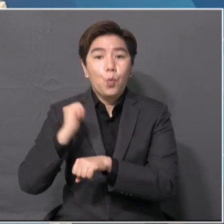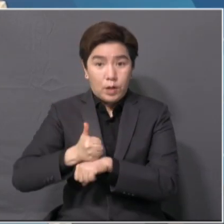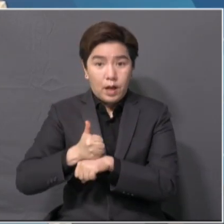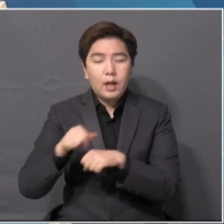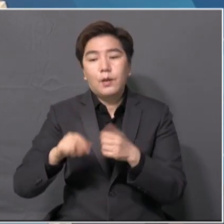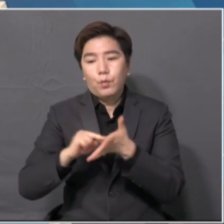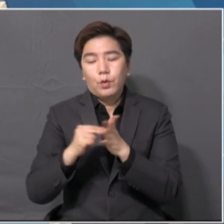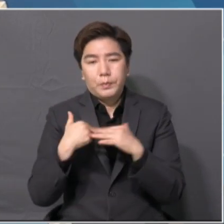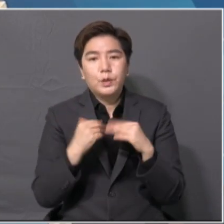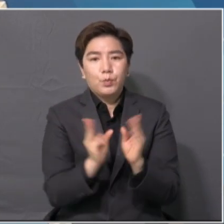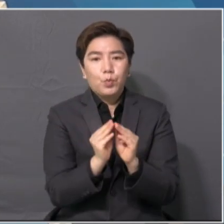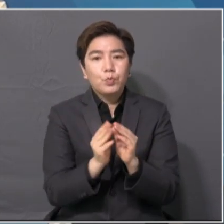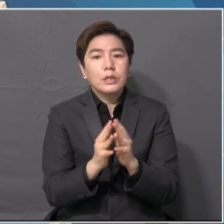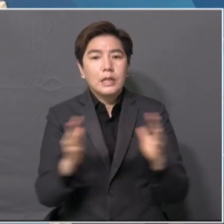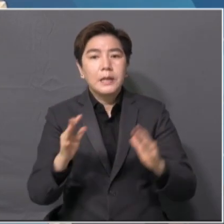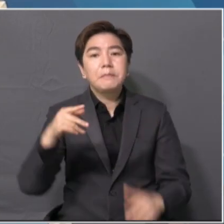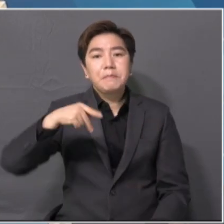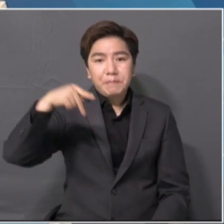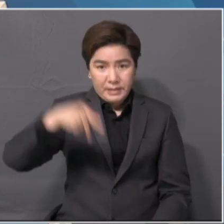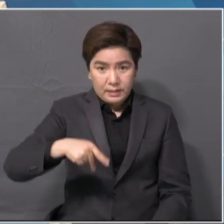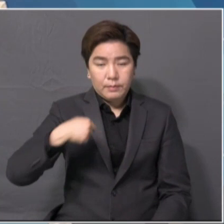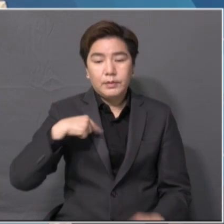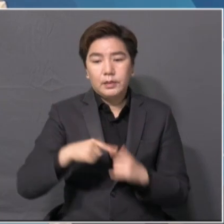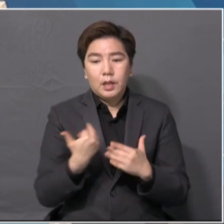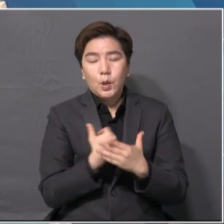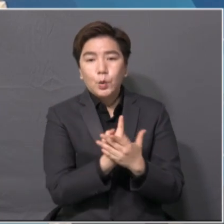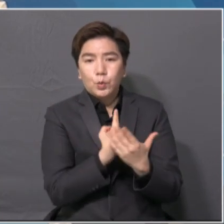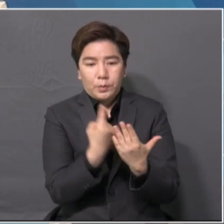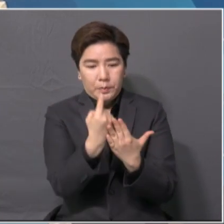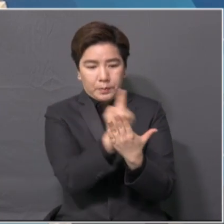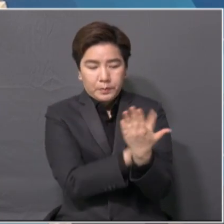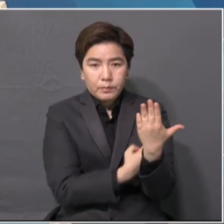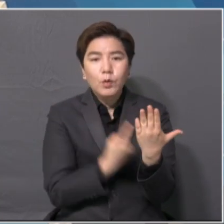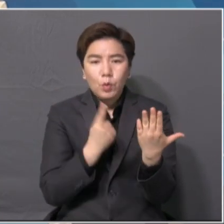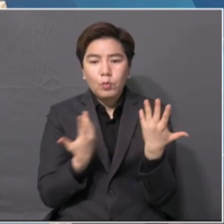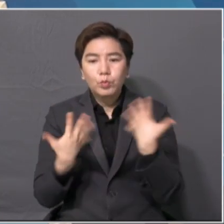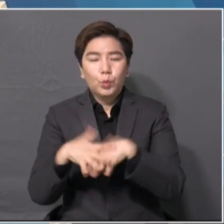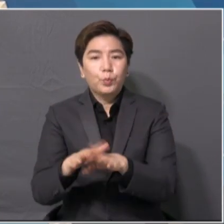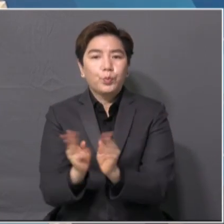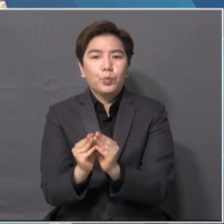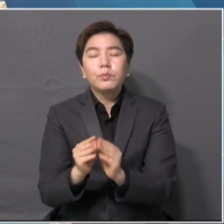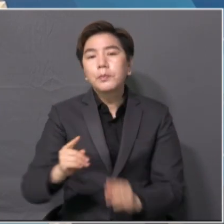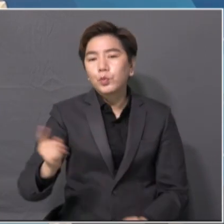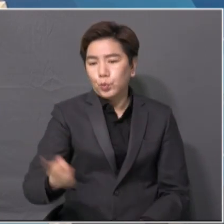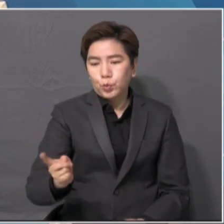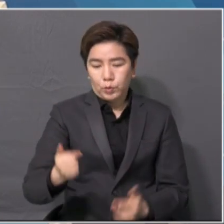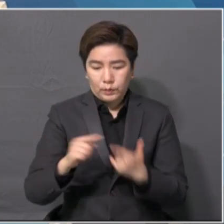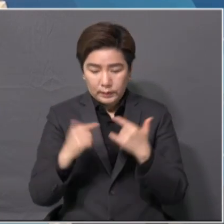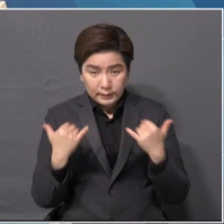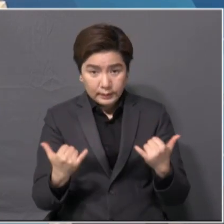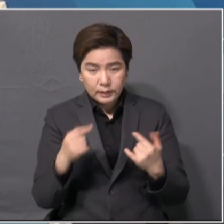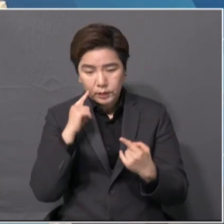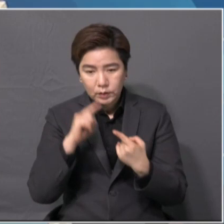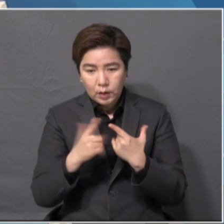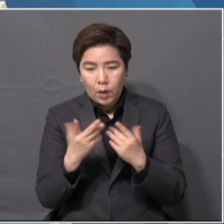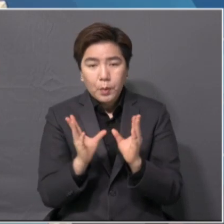ก็จะมีการเลือกประชุมใหญ่วิสามันในขณะนั้นตัวแทนของพักทั่วประเทศต้เข้ารวมเป็เรื่องปกติอยู่แล้วล่ะค่ะส่นเรื่